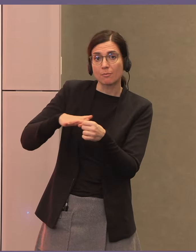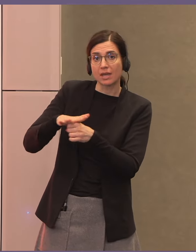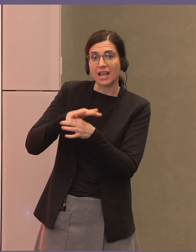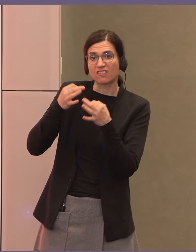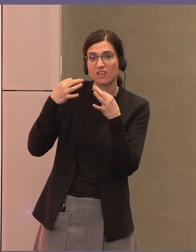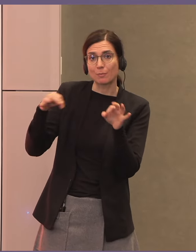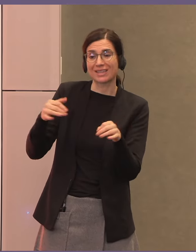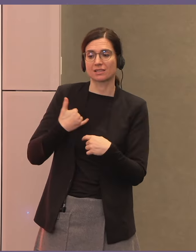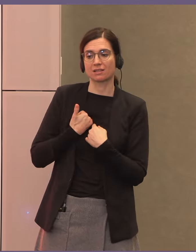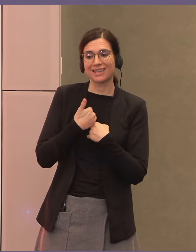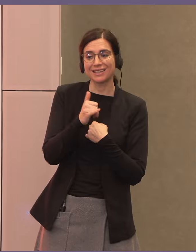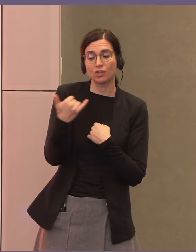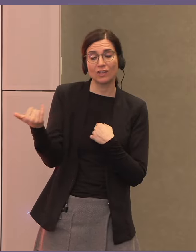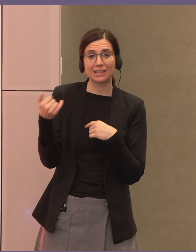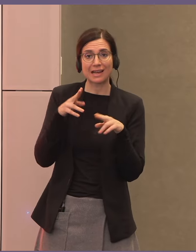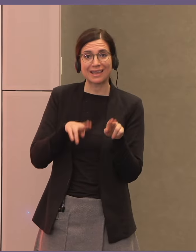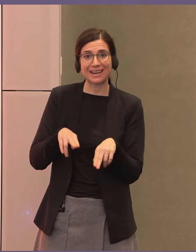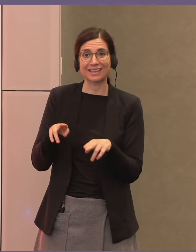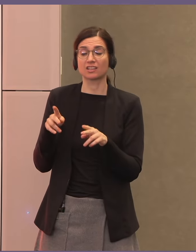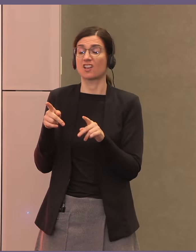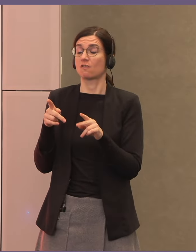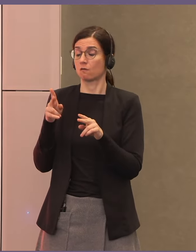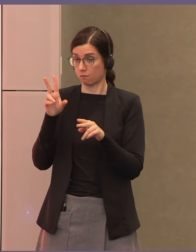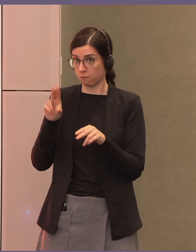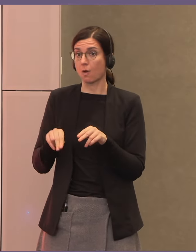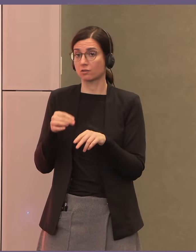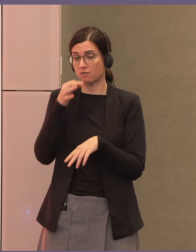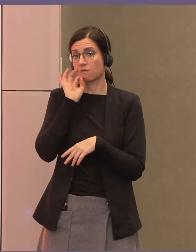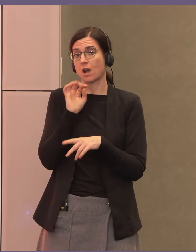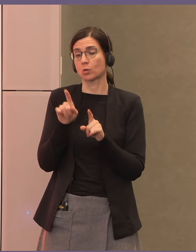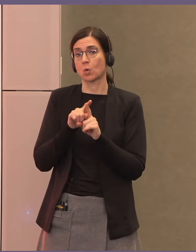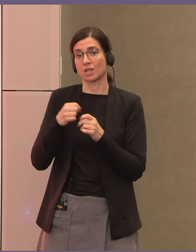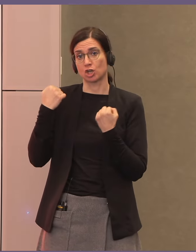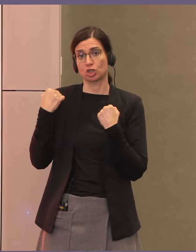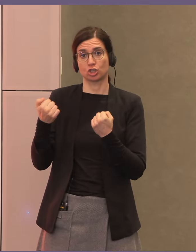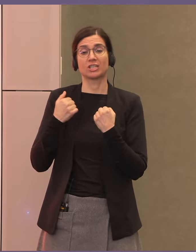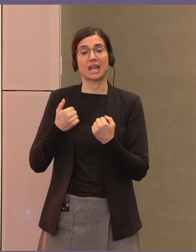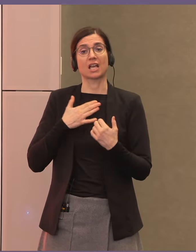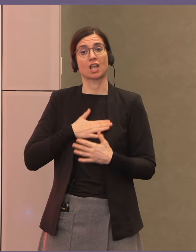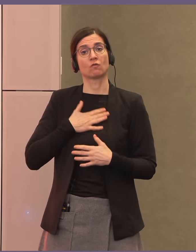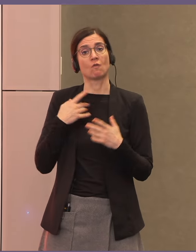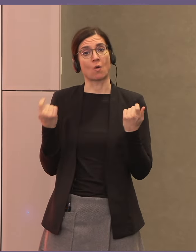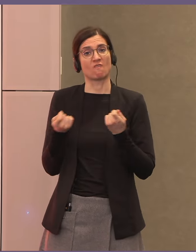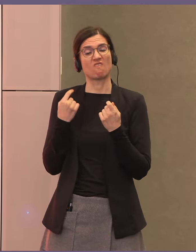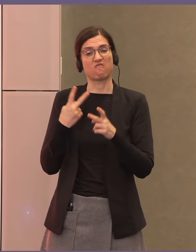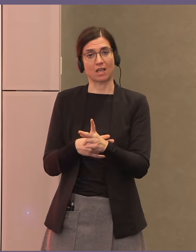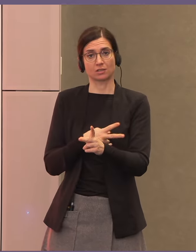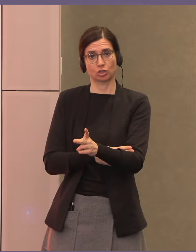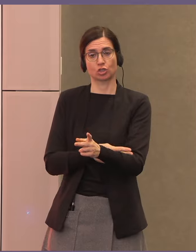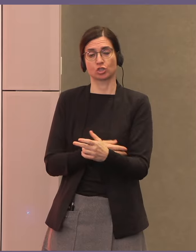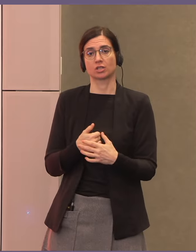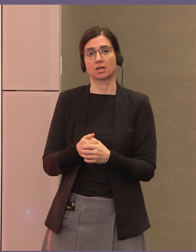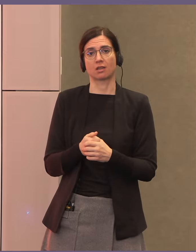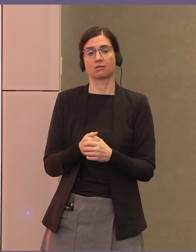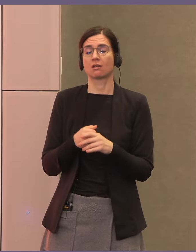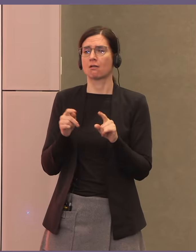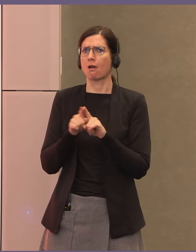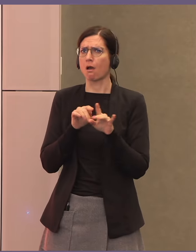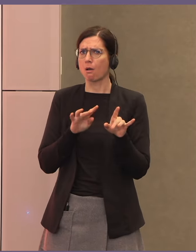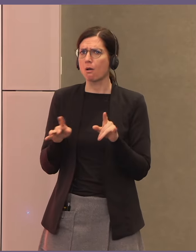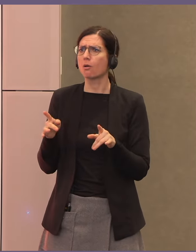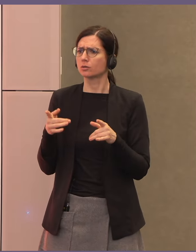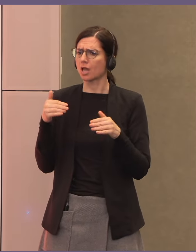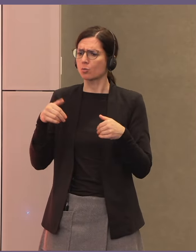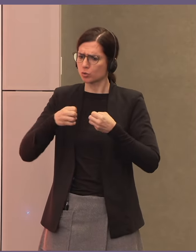individuelle Rechte von Frauen aber vor allem auch die Stärkung des Wohlfahrtsstaates der ja die Rahmenbedingungen schafft